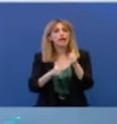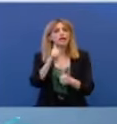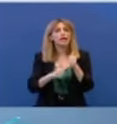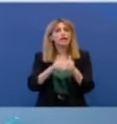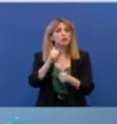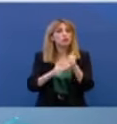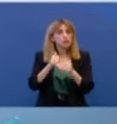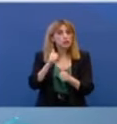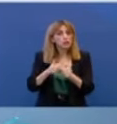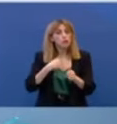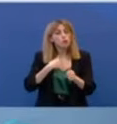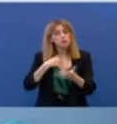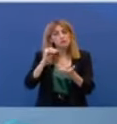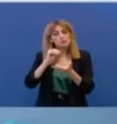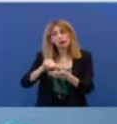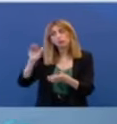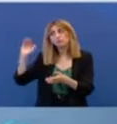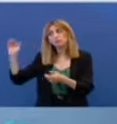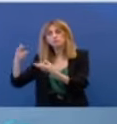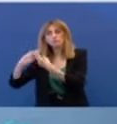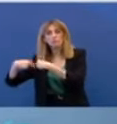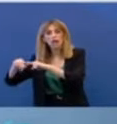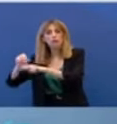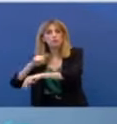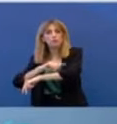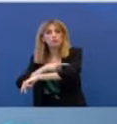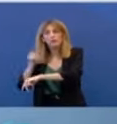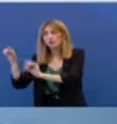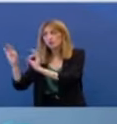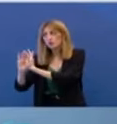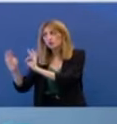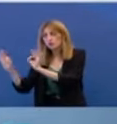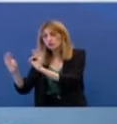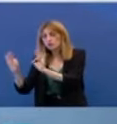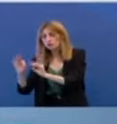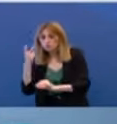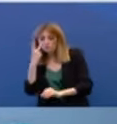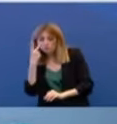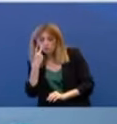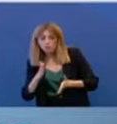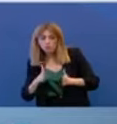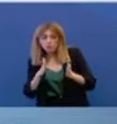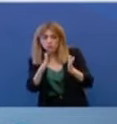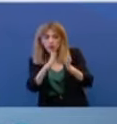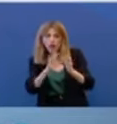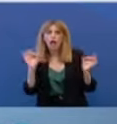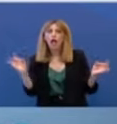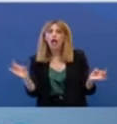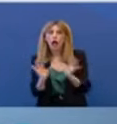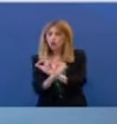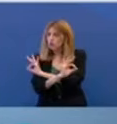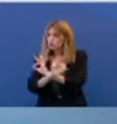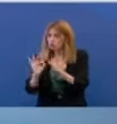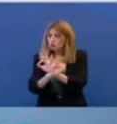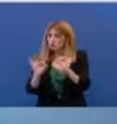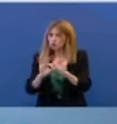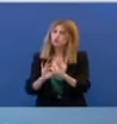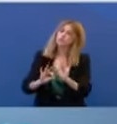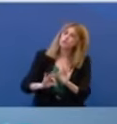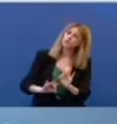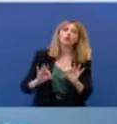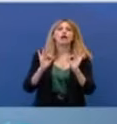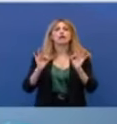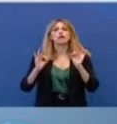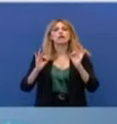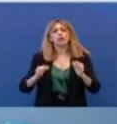είμαστε απολύτως σίγουροι και να προχωρήσει κανονικά και ομαλά η λειτουργία των παιδικών σταθμών μέχρι τις 31 Ιουλίου. Σε ό,τι